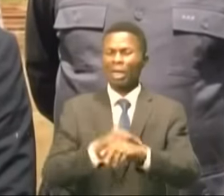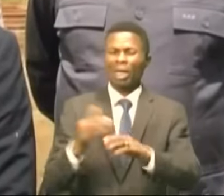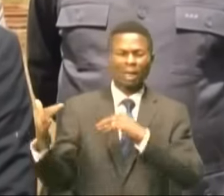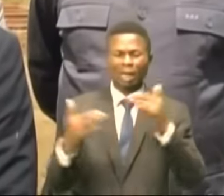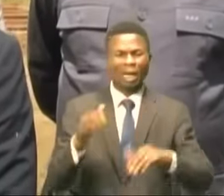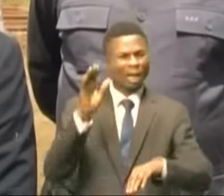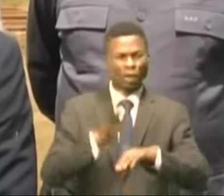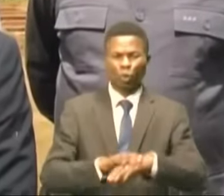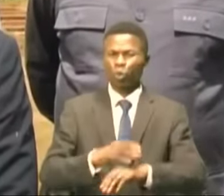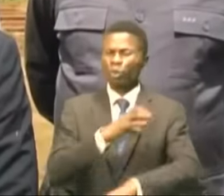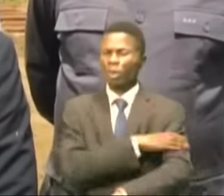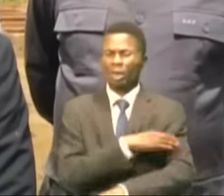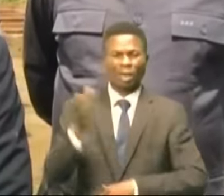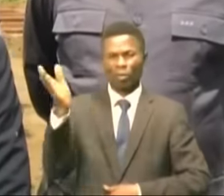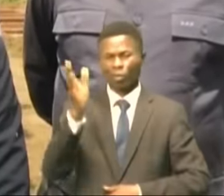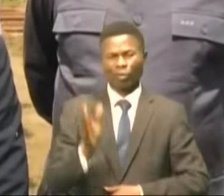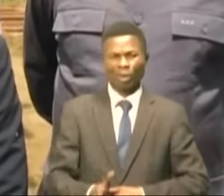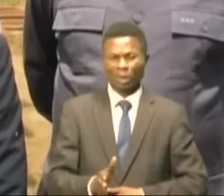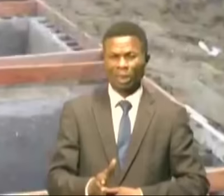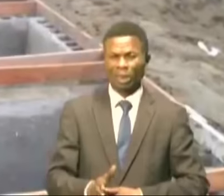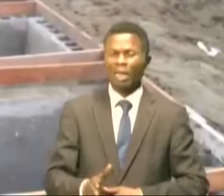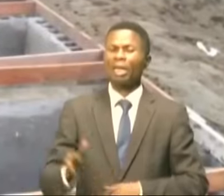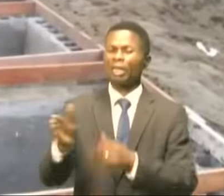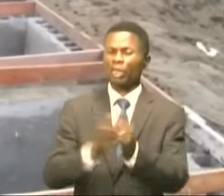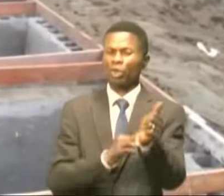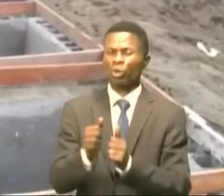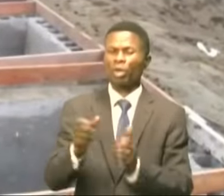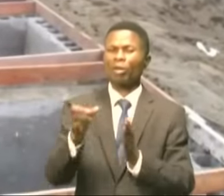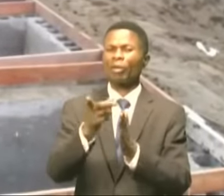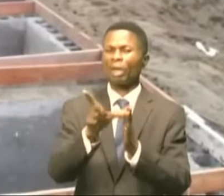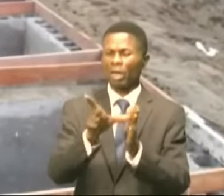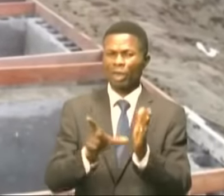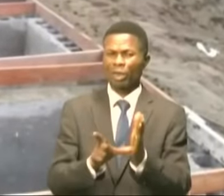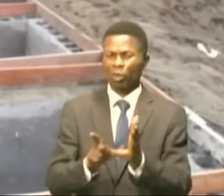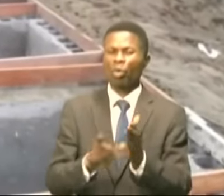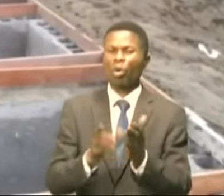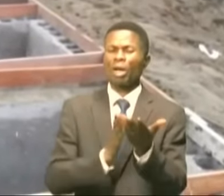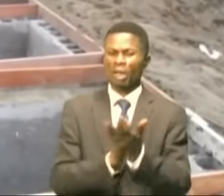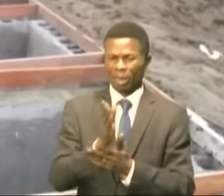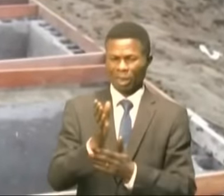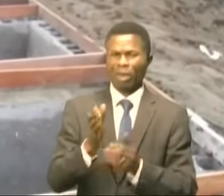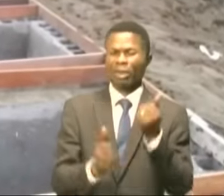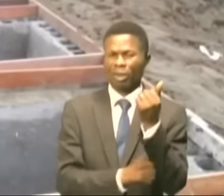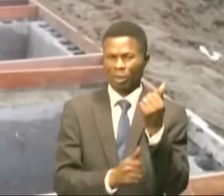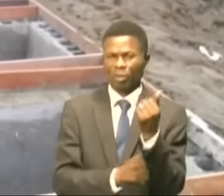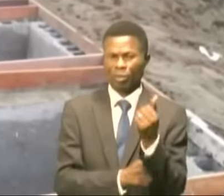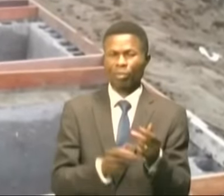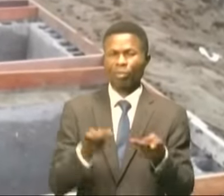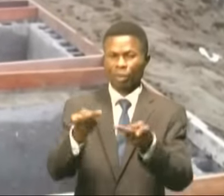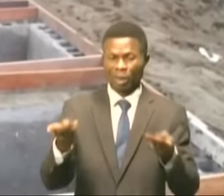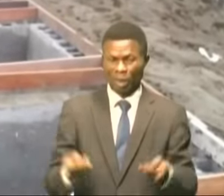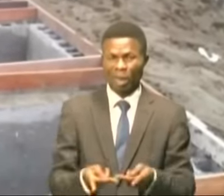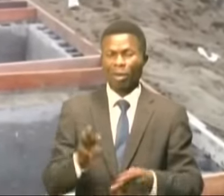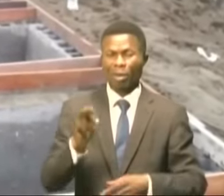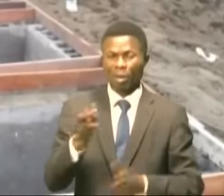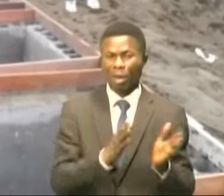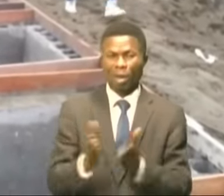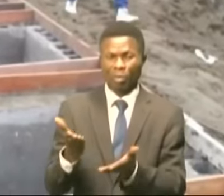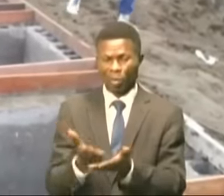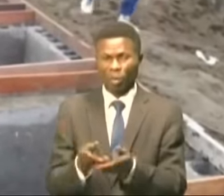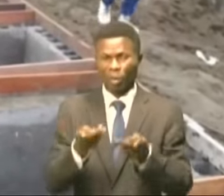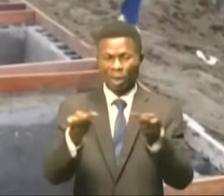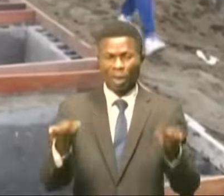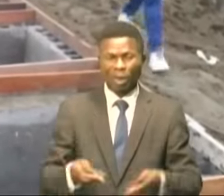est clairement stigmatisé dans les statuts de Rome. Il y a aussi les sites de mémoire qui sont prévus. Et parmi ces